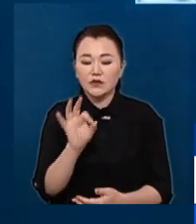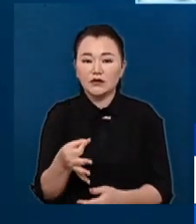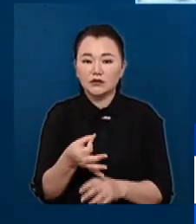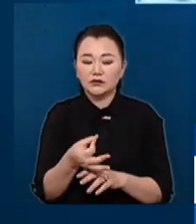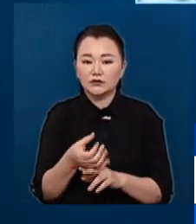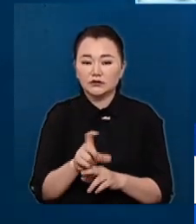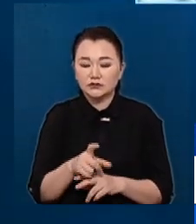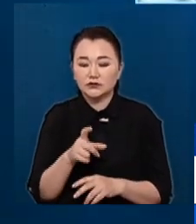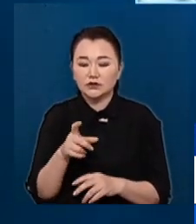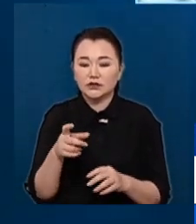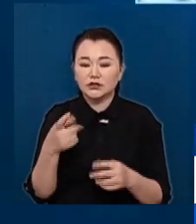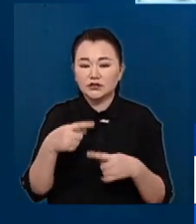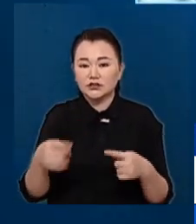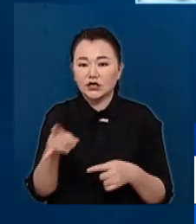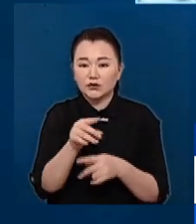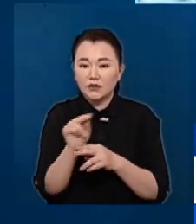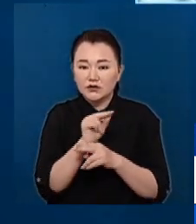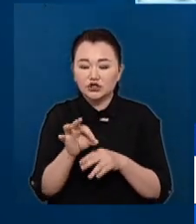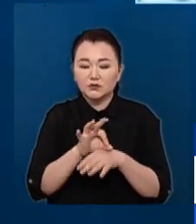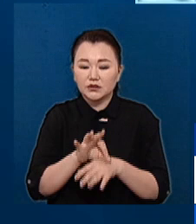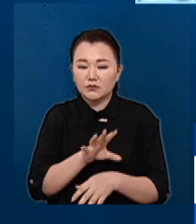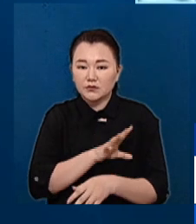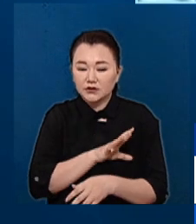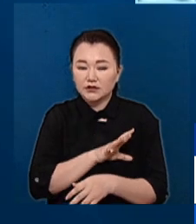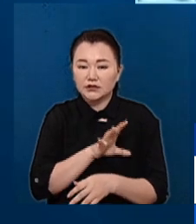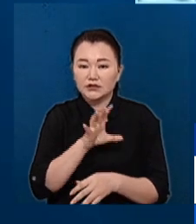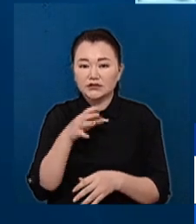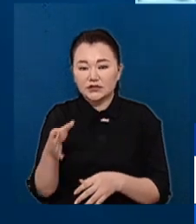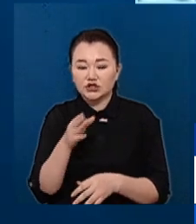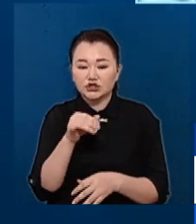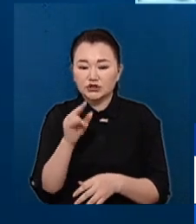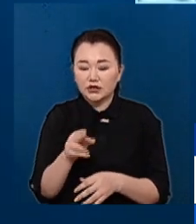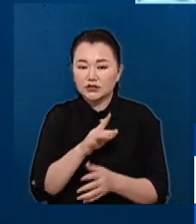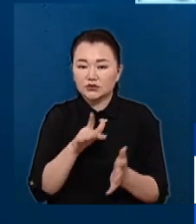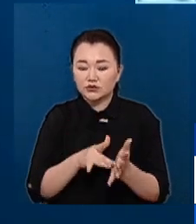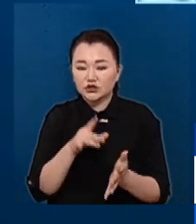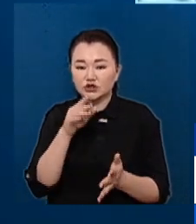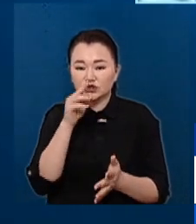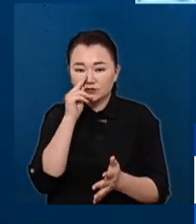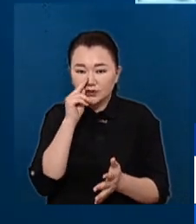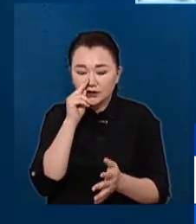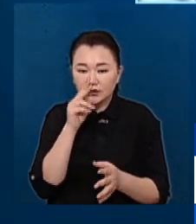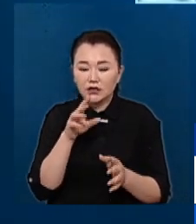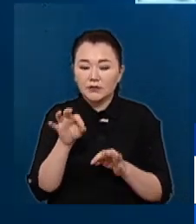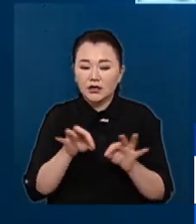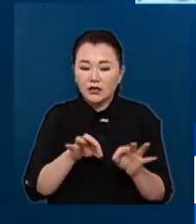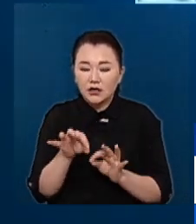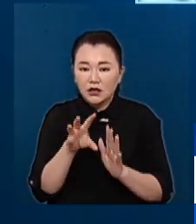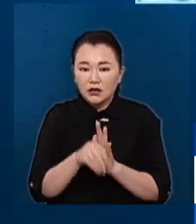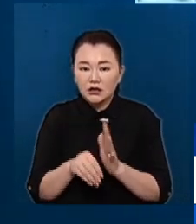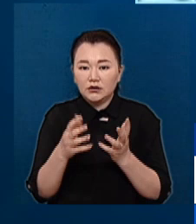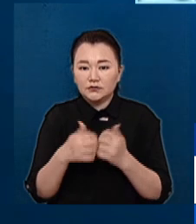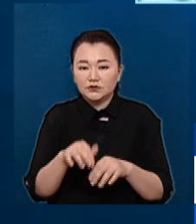В этих районах монтаж проводился со стороны ЖКХ города Шымкент. В их проекте все эти